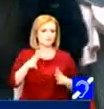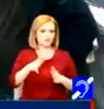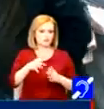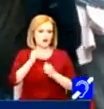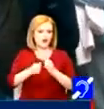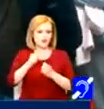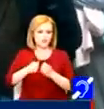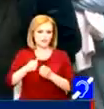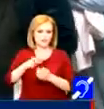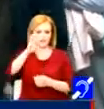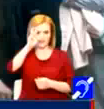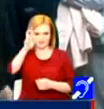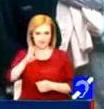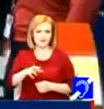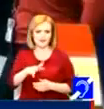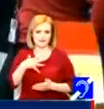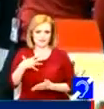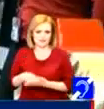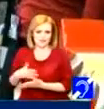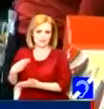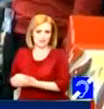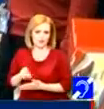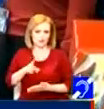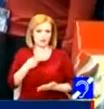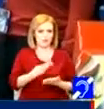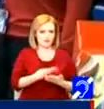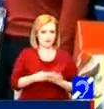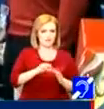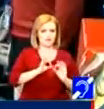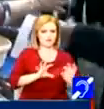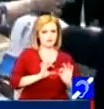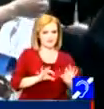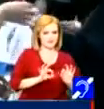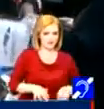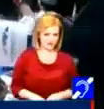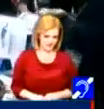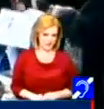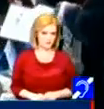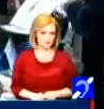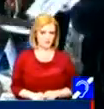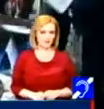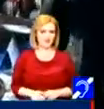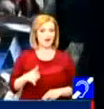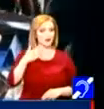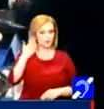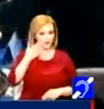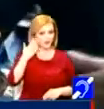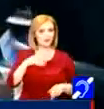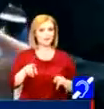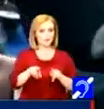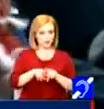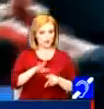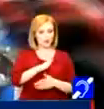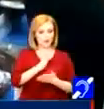de neuitat. România, care asigură președinția rotativă a Consiliului, s-a întrecut pe sine desfătându-și vizitatorii cu cadouri